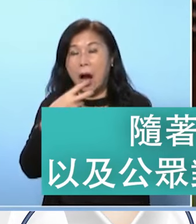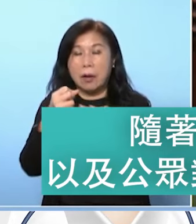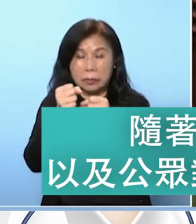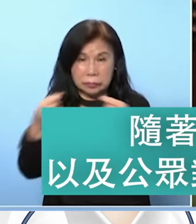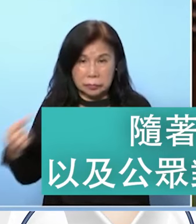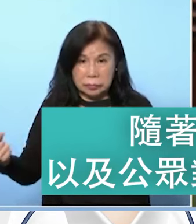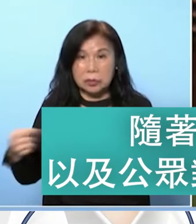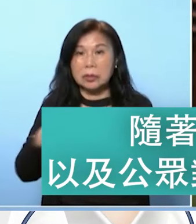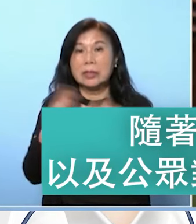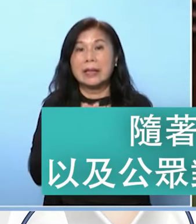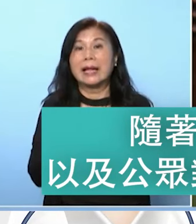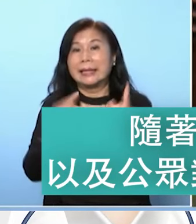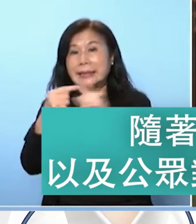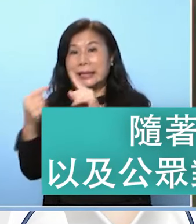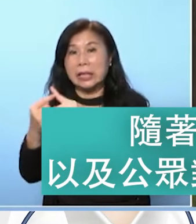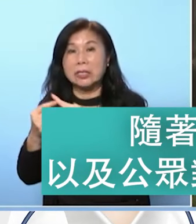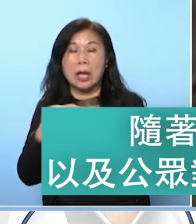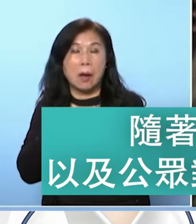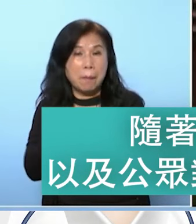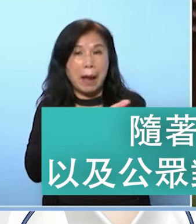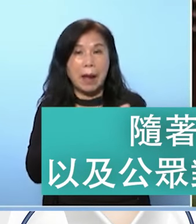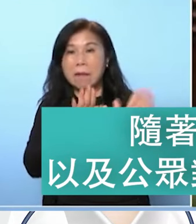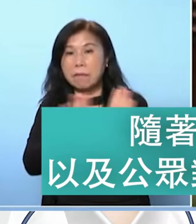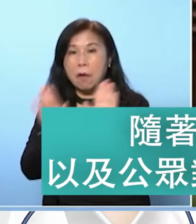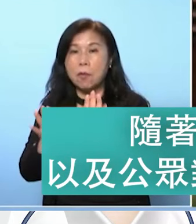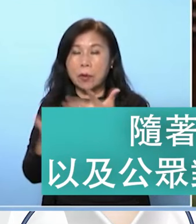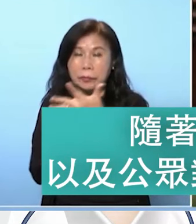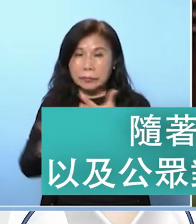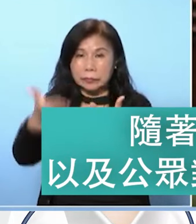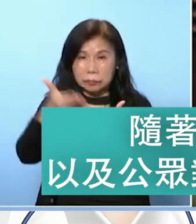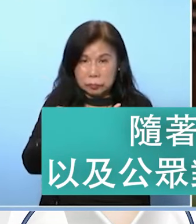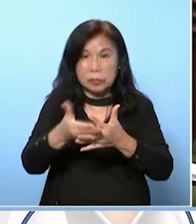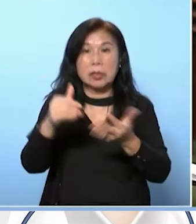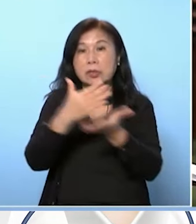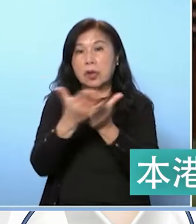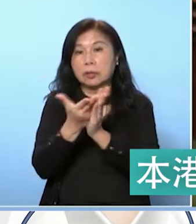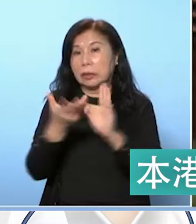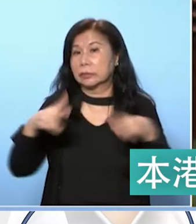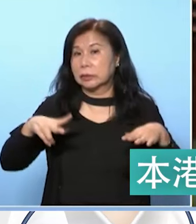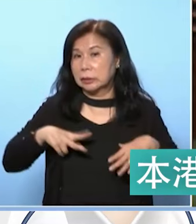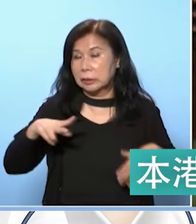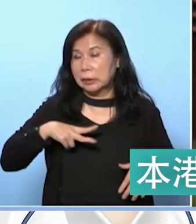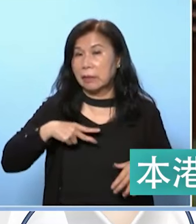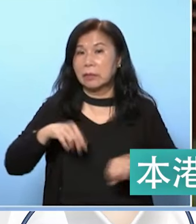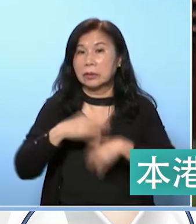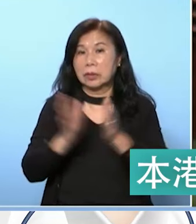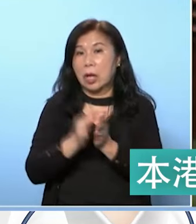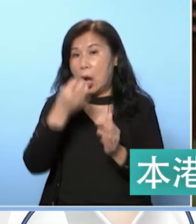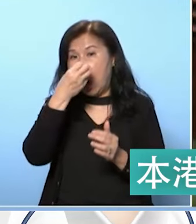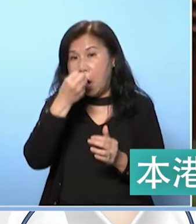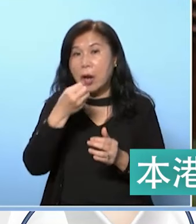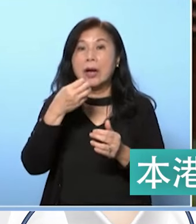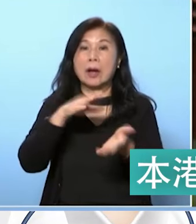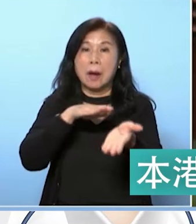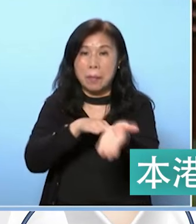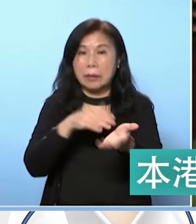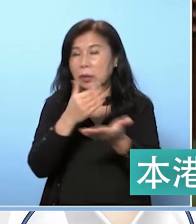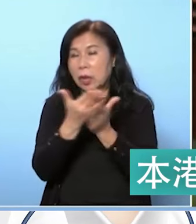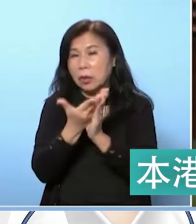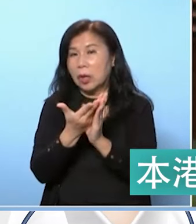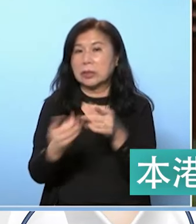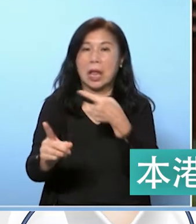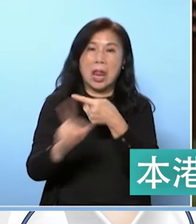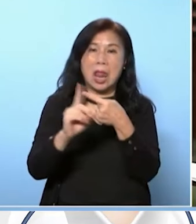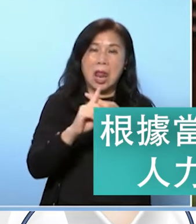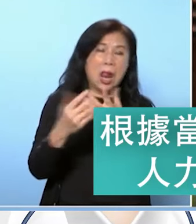及公眾對醫療服務的期望不斷提高等的因素，本港的醫療系統亦都面對不少的